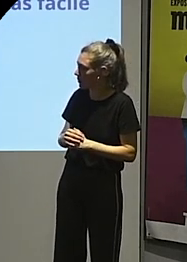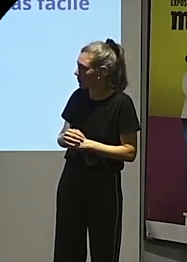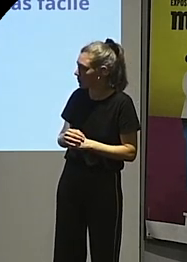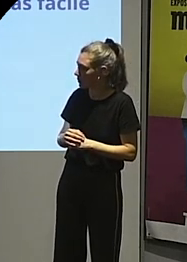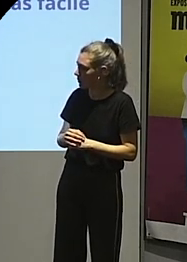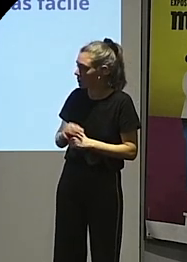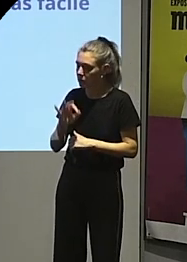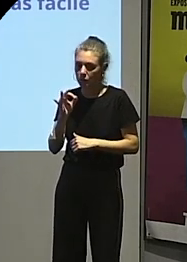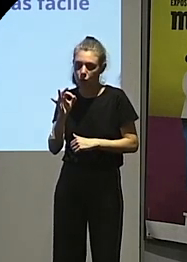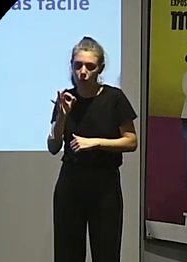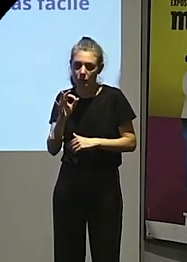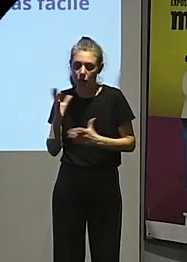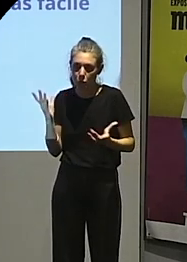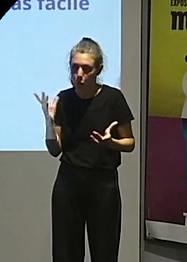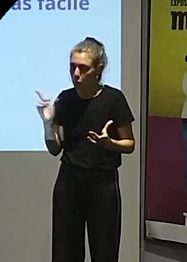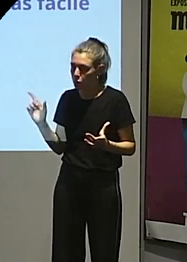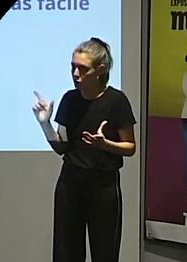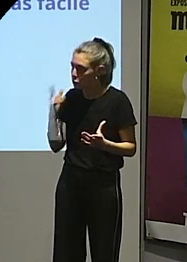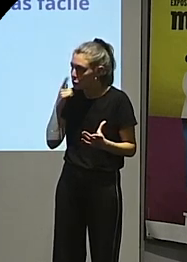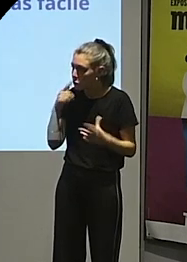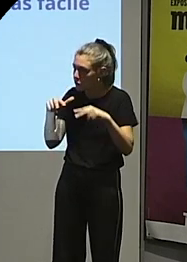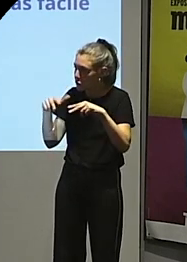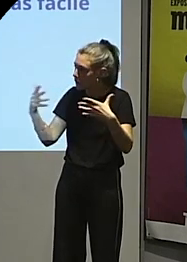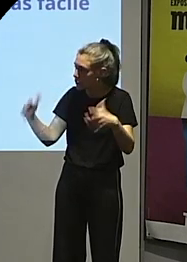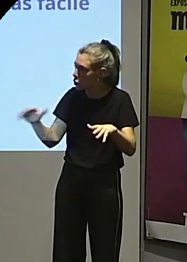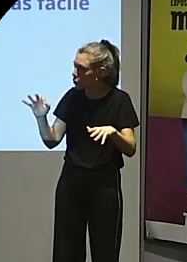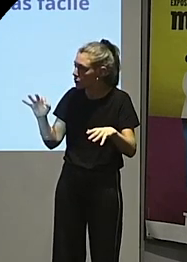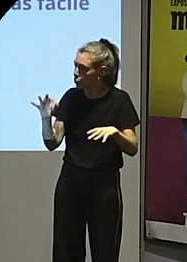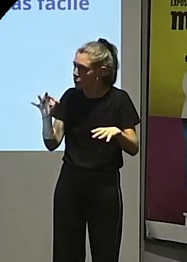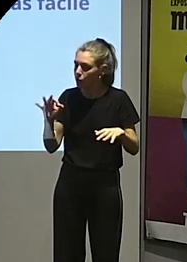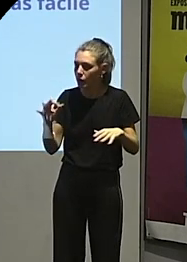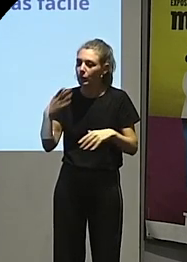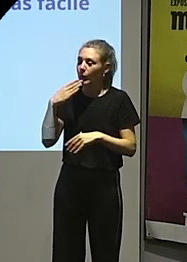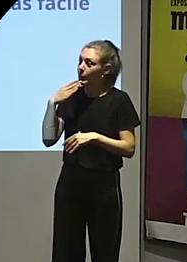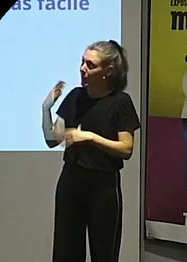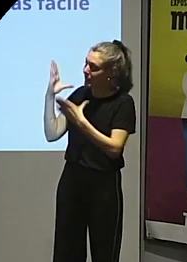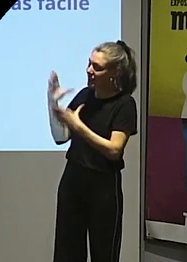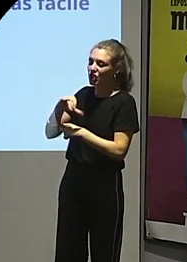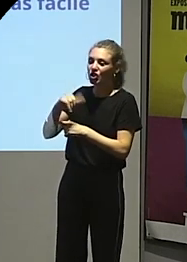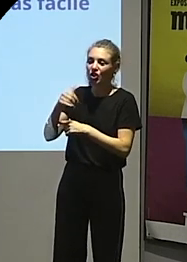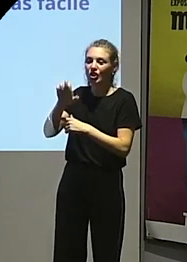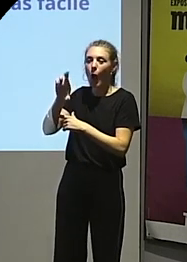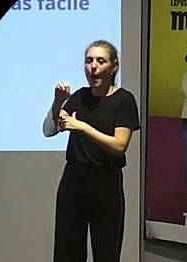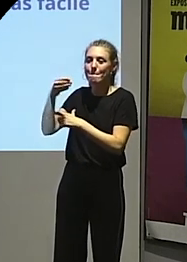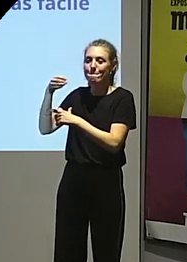Ouais, elle s'est terminée sur le diapo. Est-ce que c'était terminé ? Ouais. Ok, ben merci en tout cas, Jérôme,